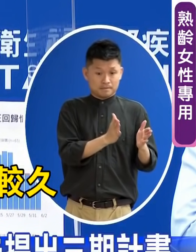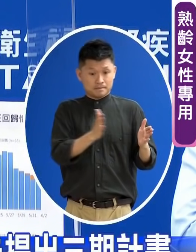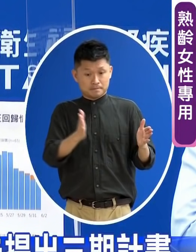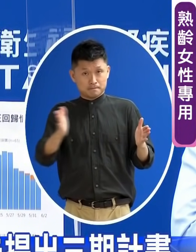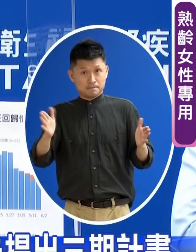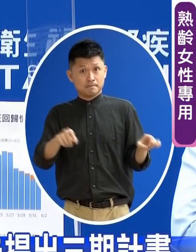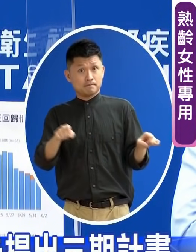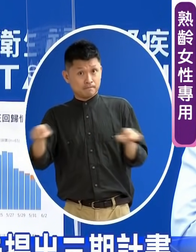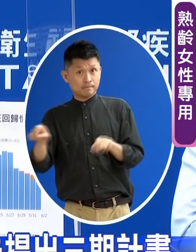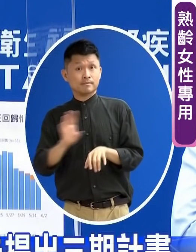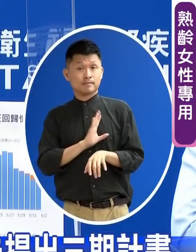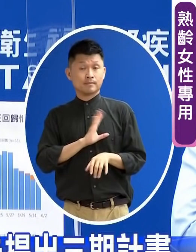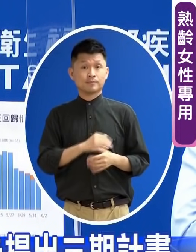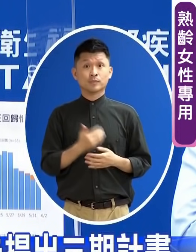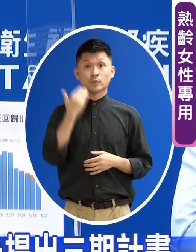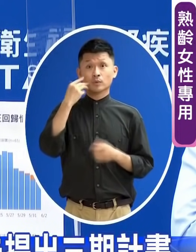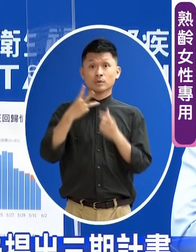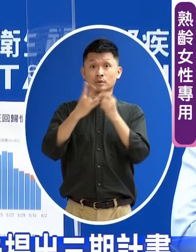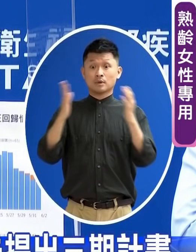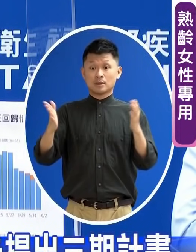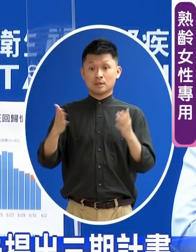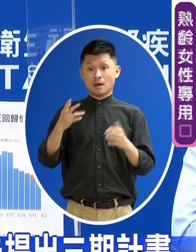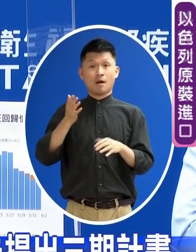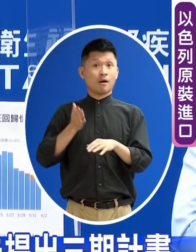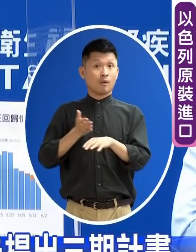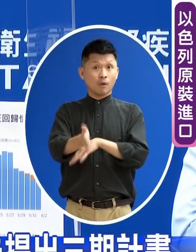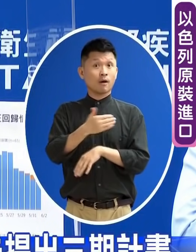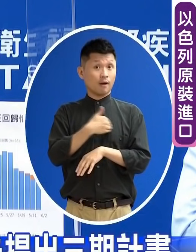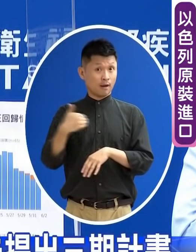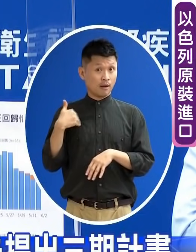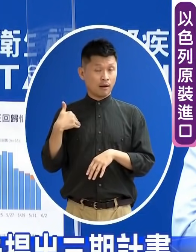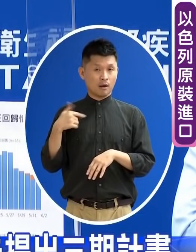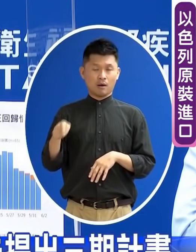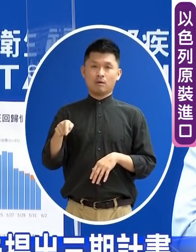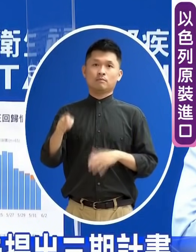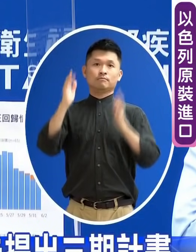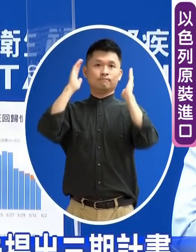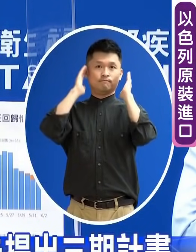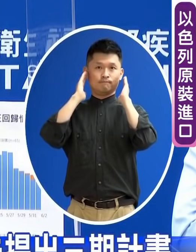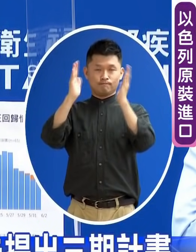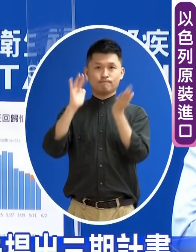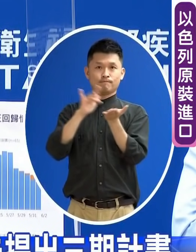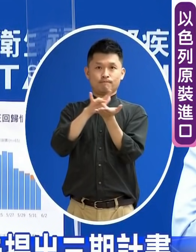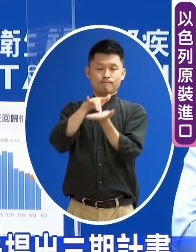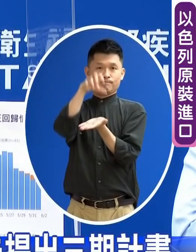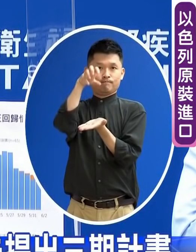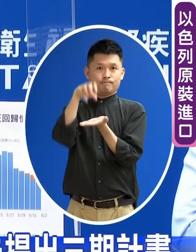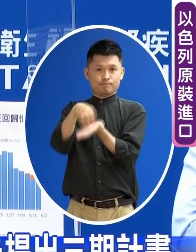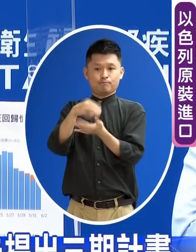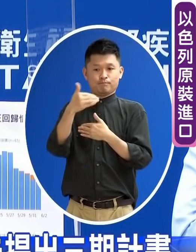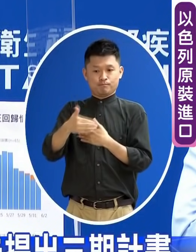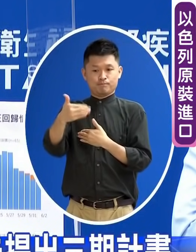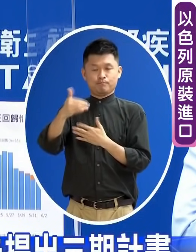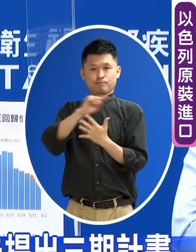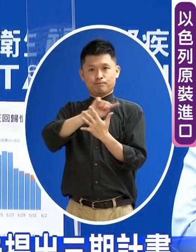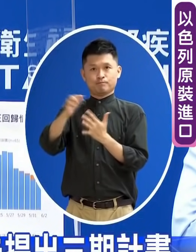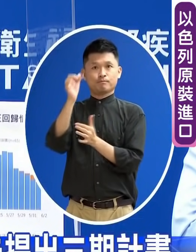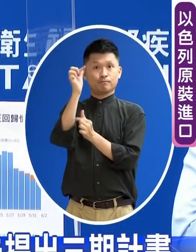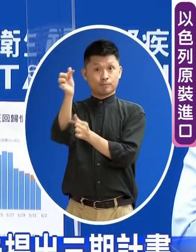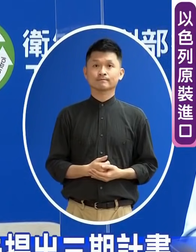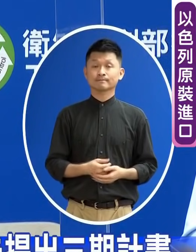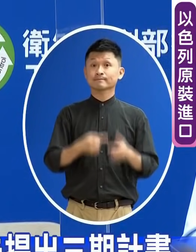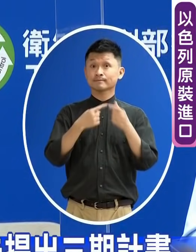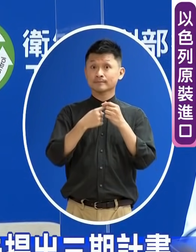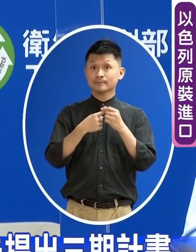较久。那如果通过三期之后，那等于是走向一个正式药证的一个程序，就不是所谓的